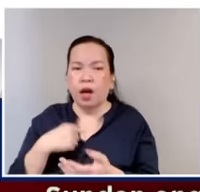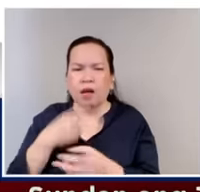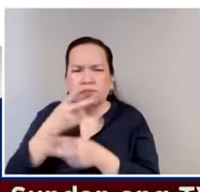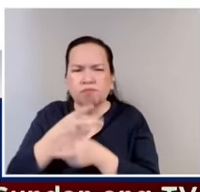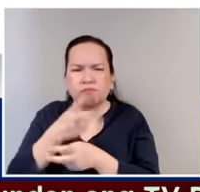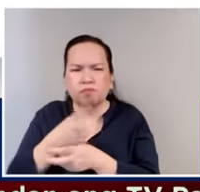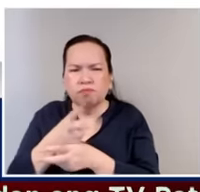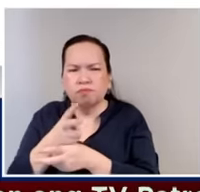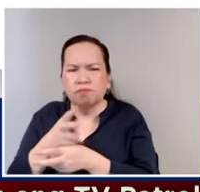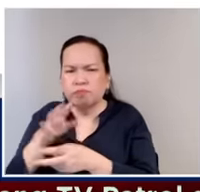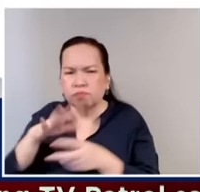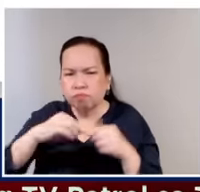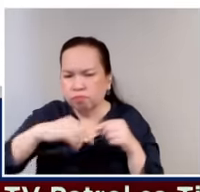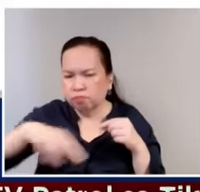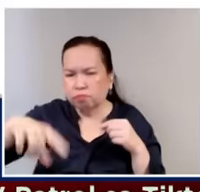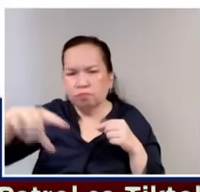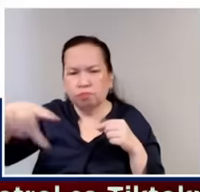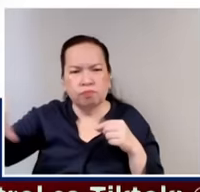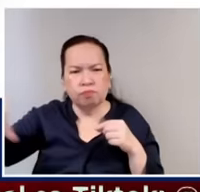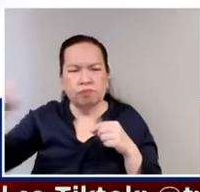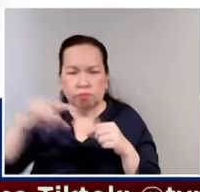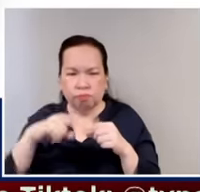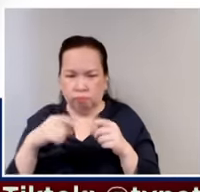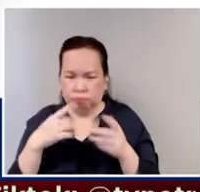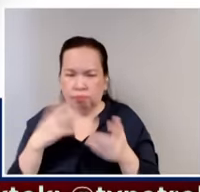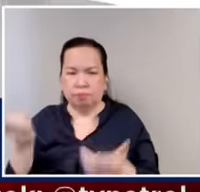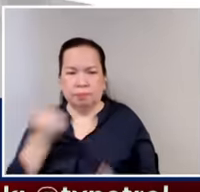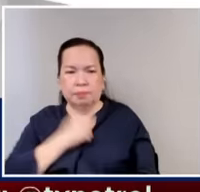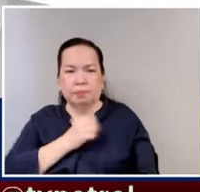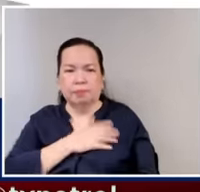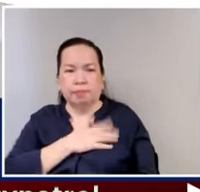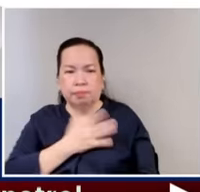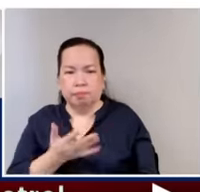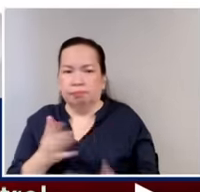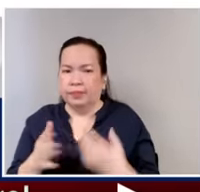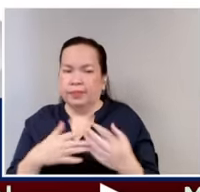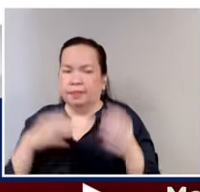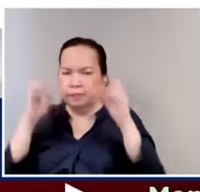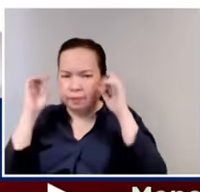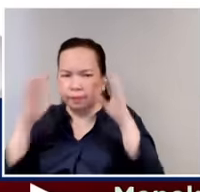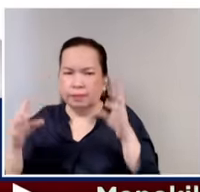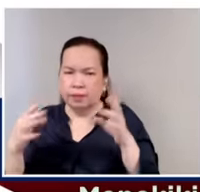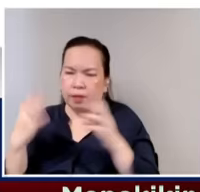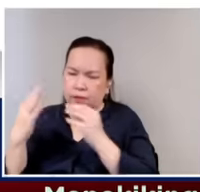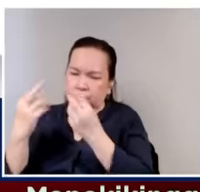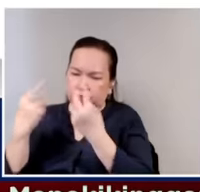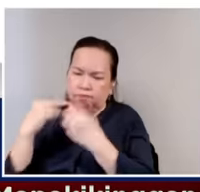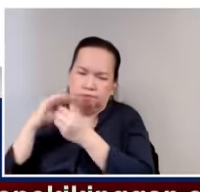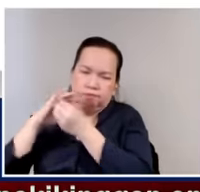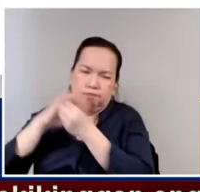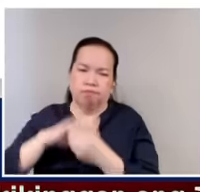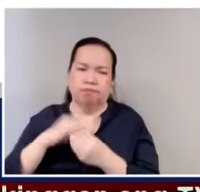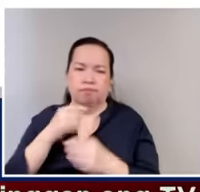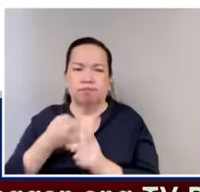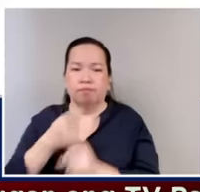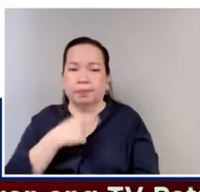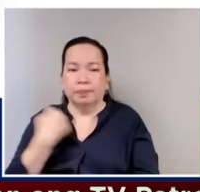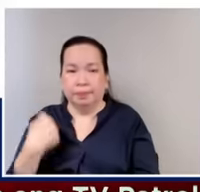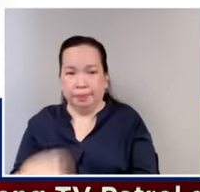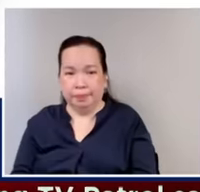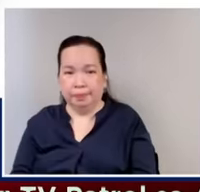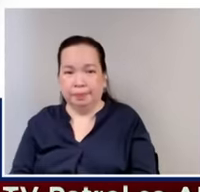Sunday K na ito. Handa rin daw siyang tumulong muli sa kabila ng peligro ng harassment mula sa China. Jose